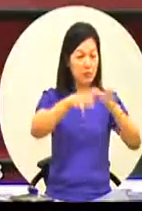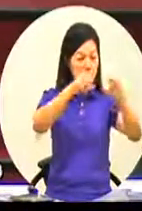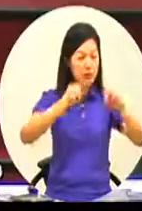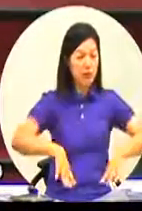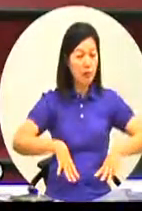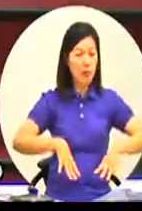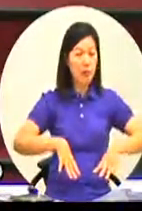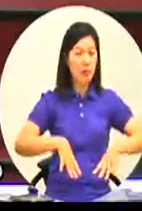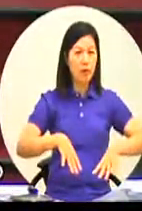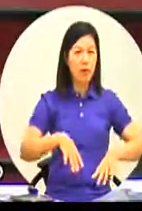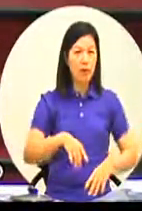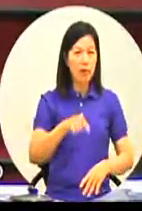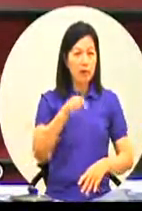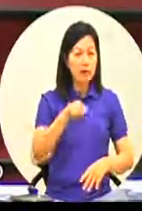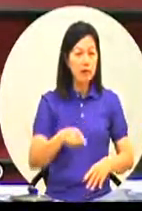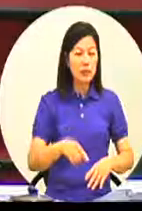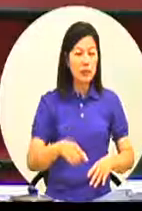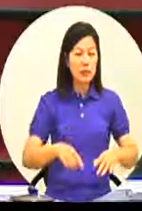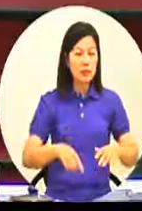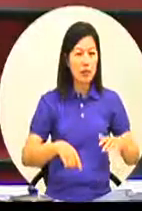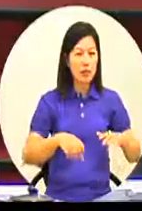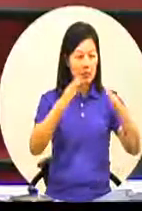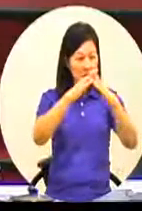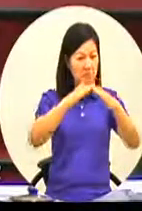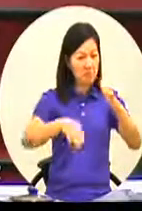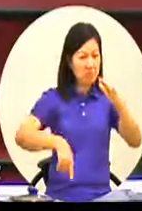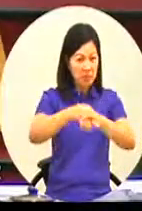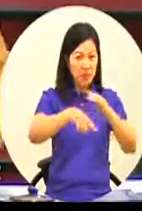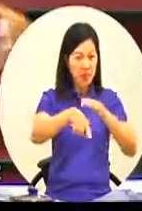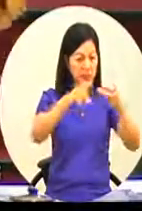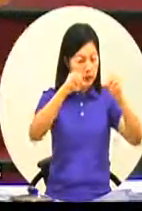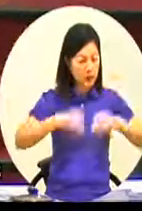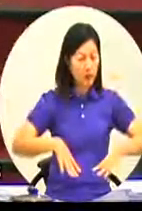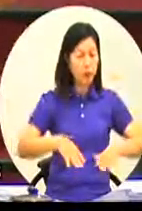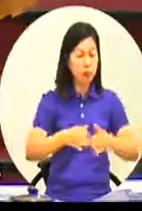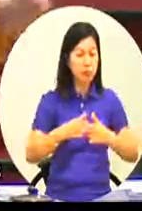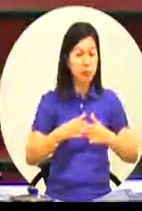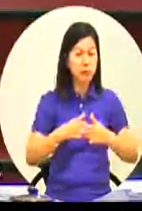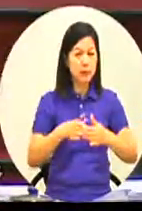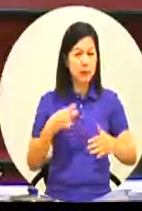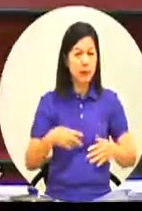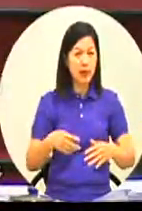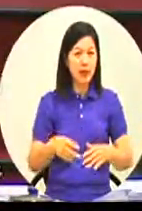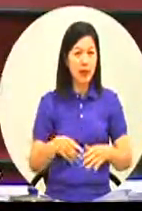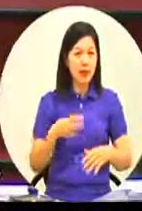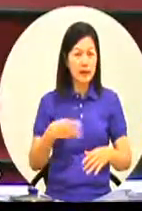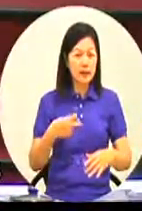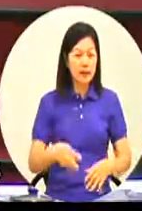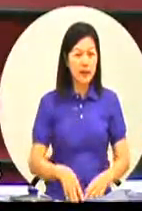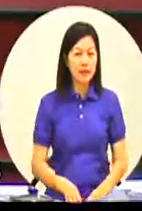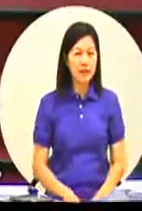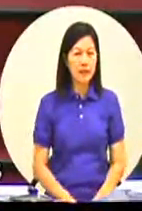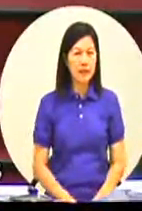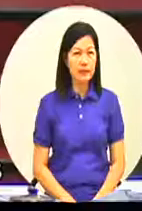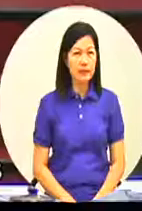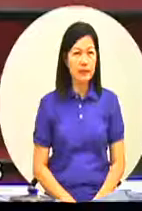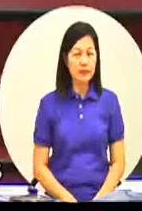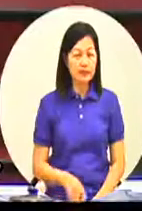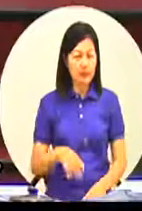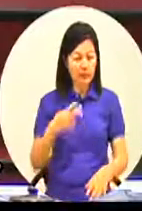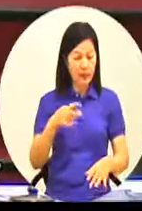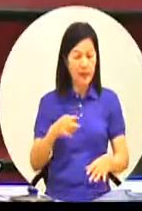里拆？那个违章的你哪会拆？啊，在咱的上华区咧拆违章的，有在扣